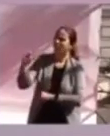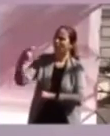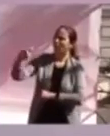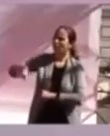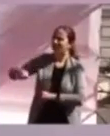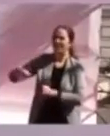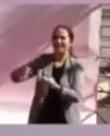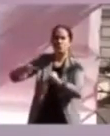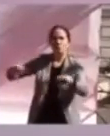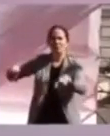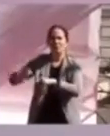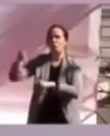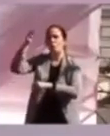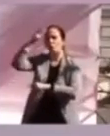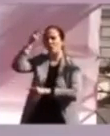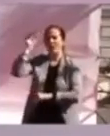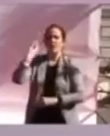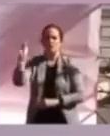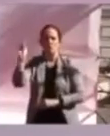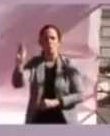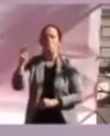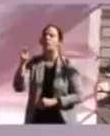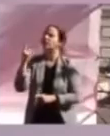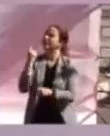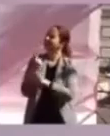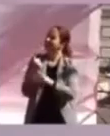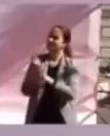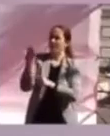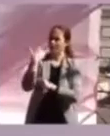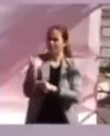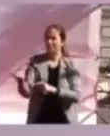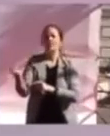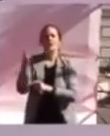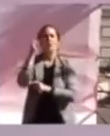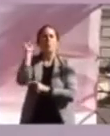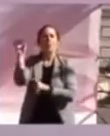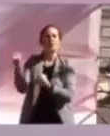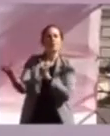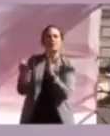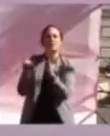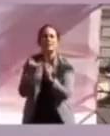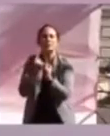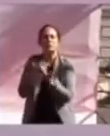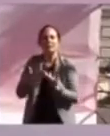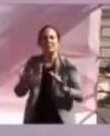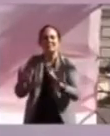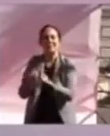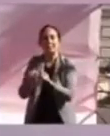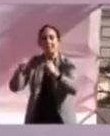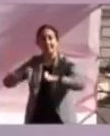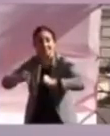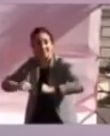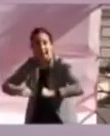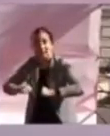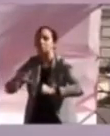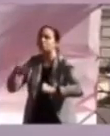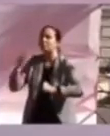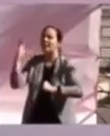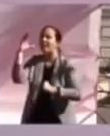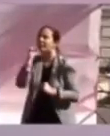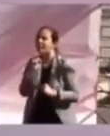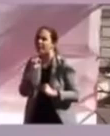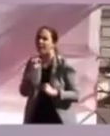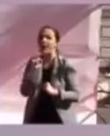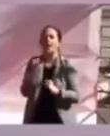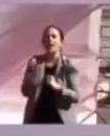convochi perché noi vogliamo discutere di sanità ma anche di come si spende l'insieme dei soldi in europa e della nuova